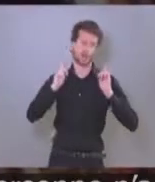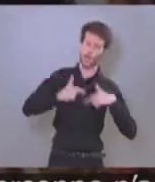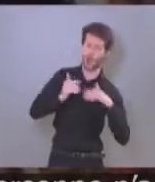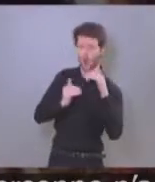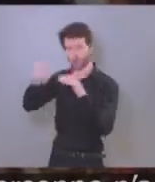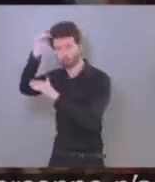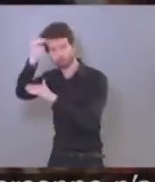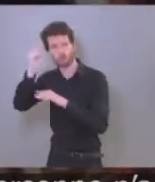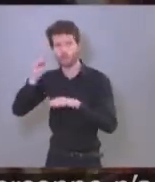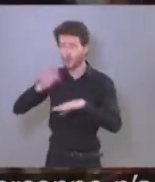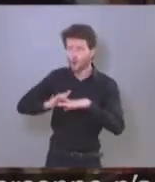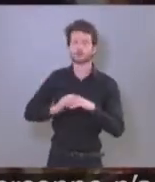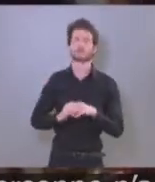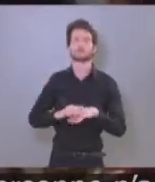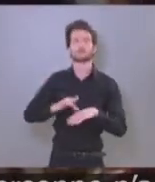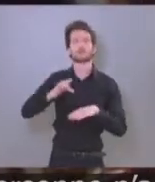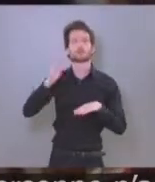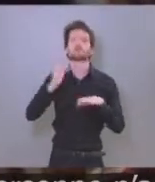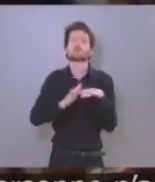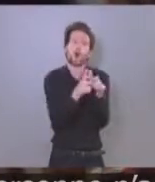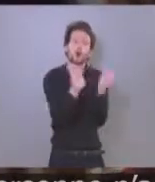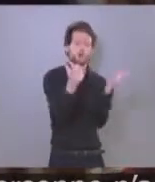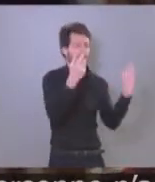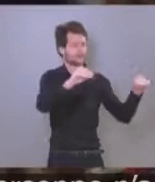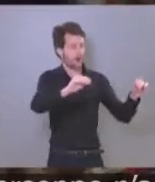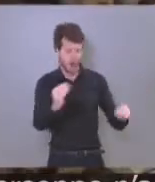Il a gagné 3 millions en vendant une boîte.